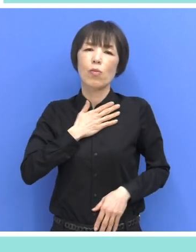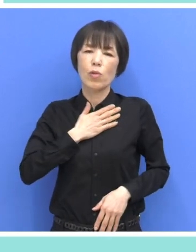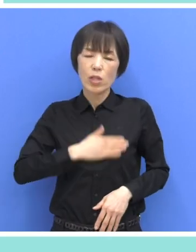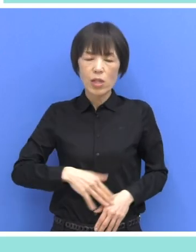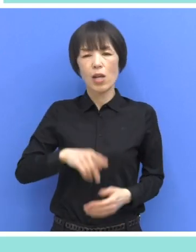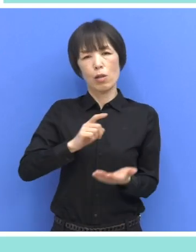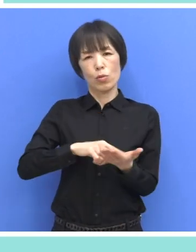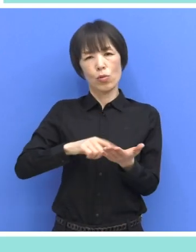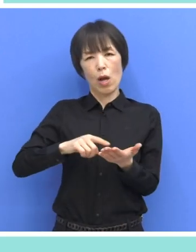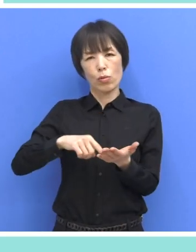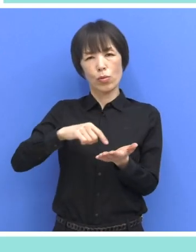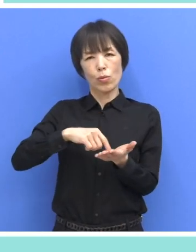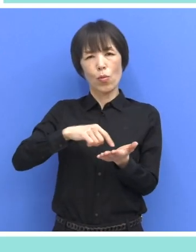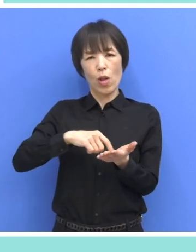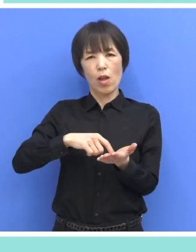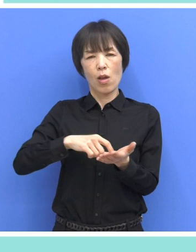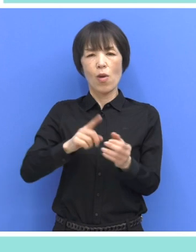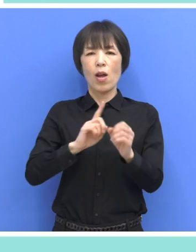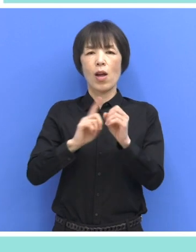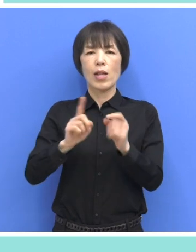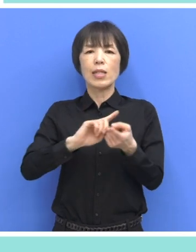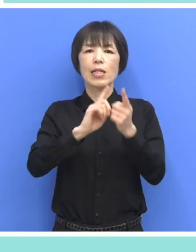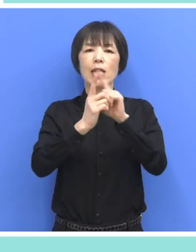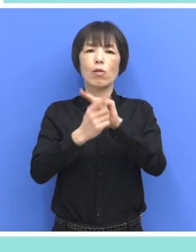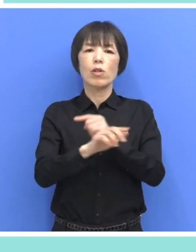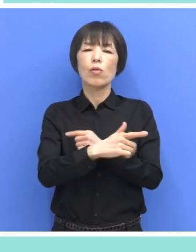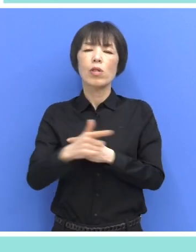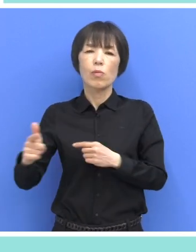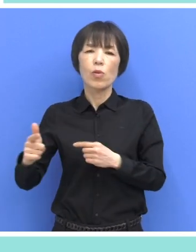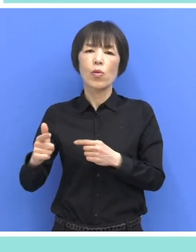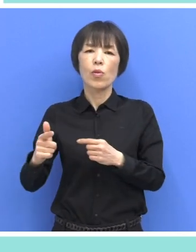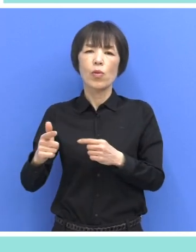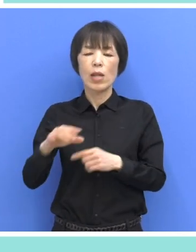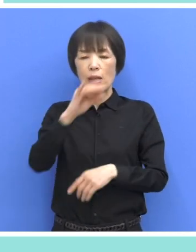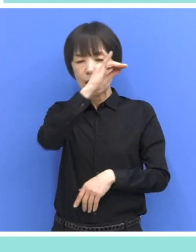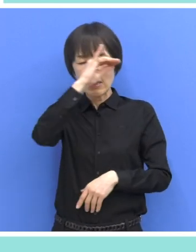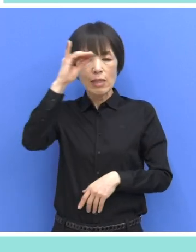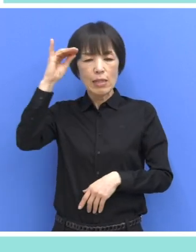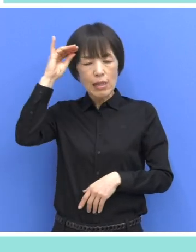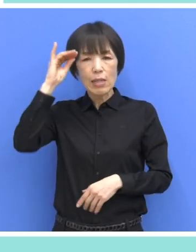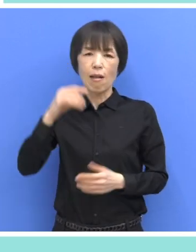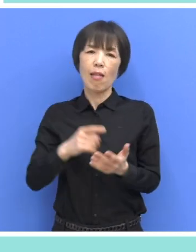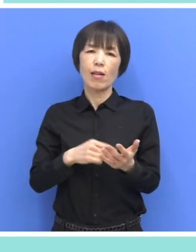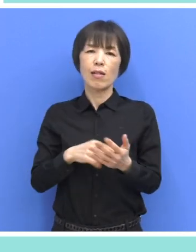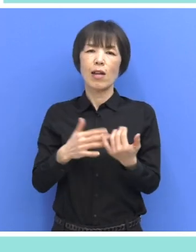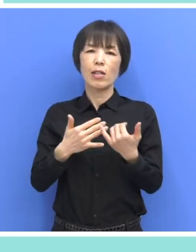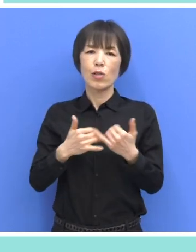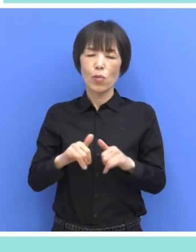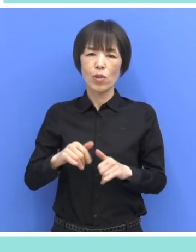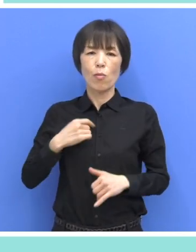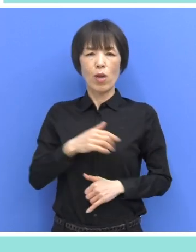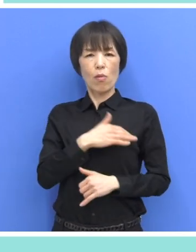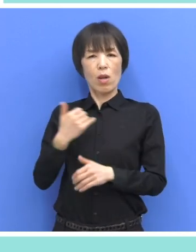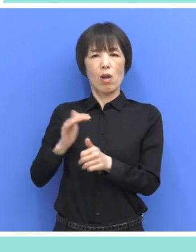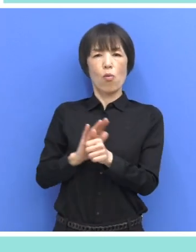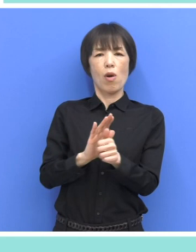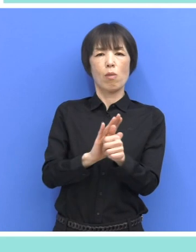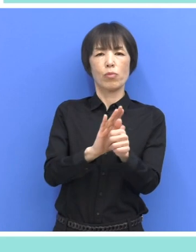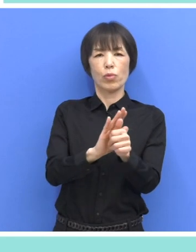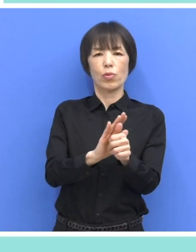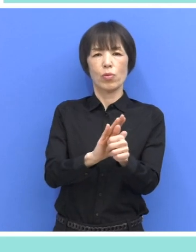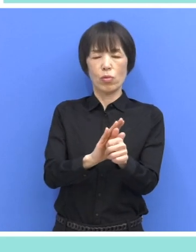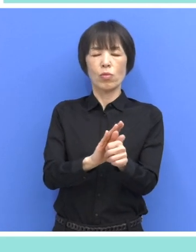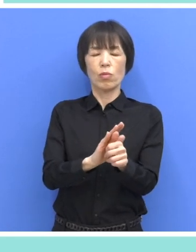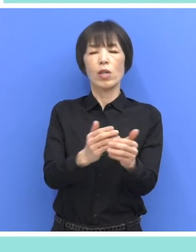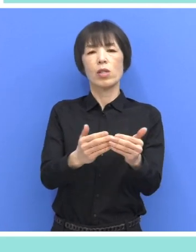もらう、まあ、こんな、デジタルデバイスに対してこう知識がない方にもですねフォローアップをしていくということをやってい